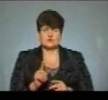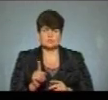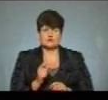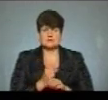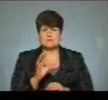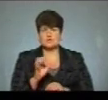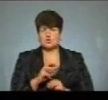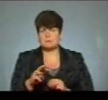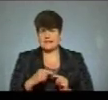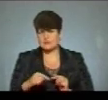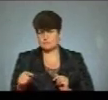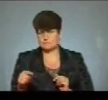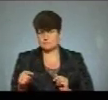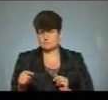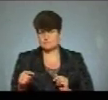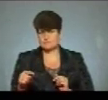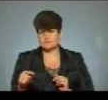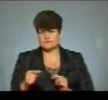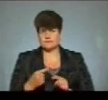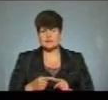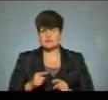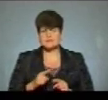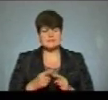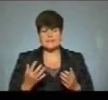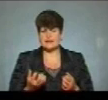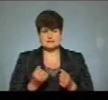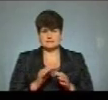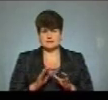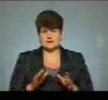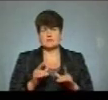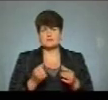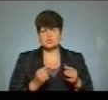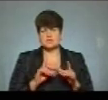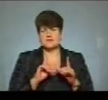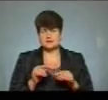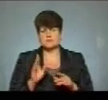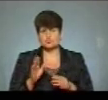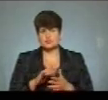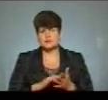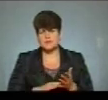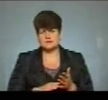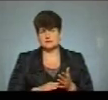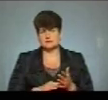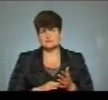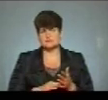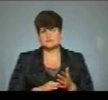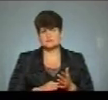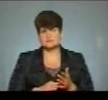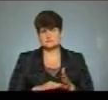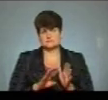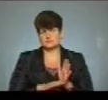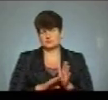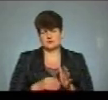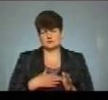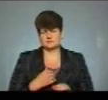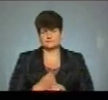метрів стучного, це надовго не спасе. Якщо такі будуть машини виїжджати надалі, то гроші на нашій роботі.